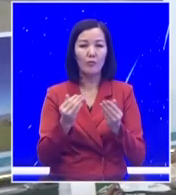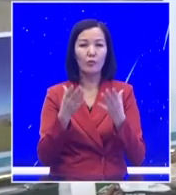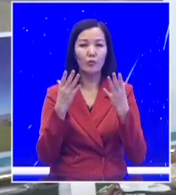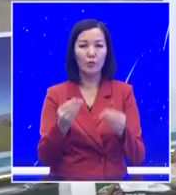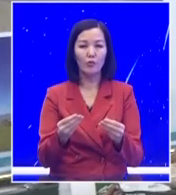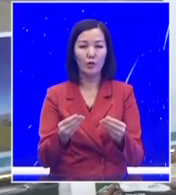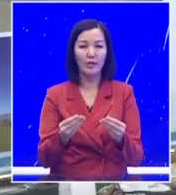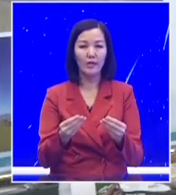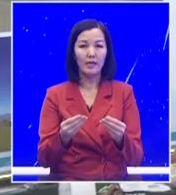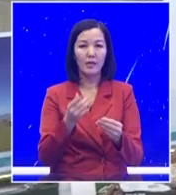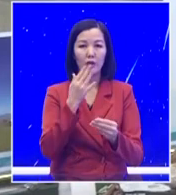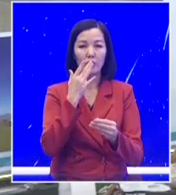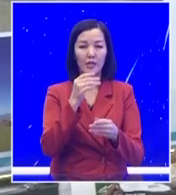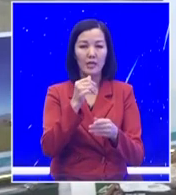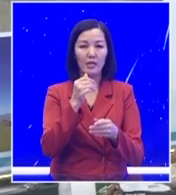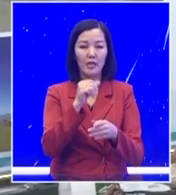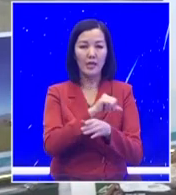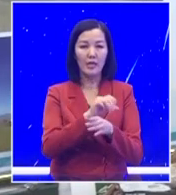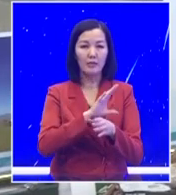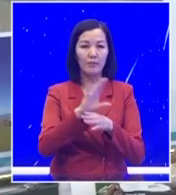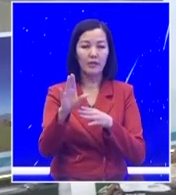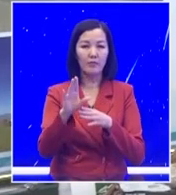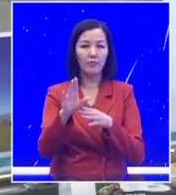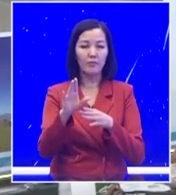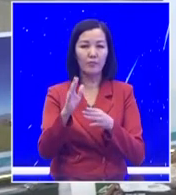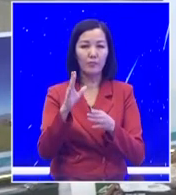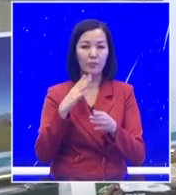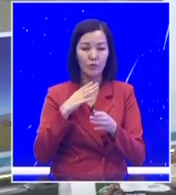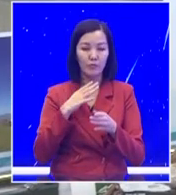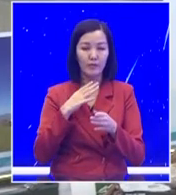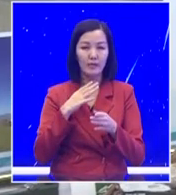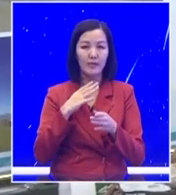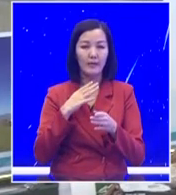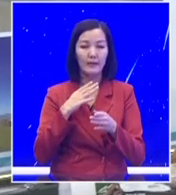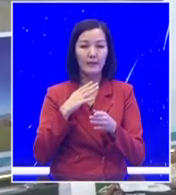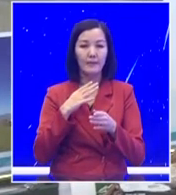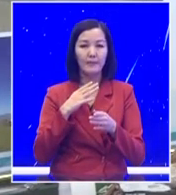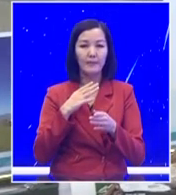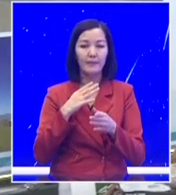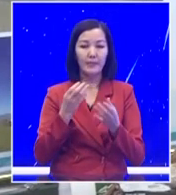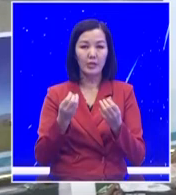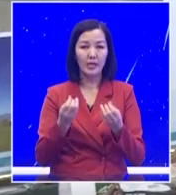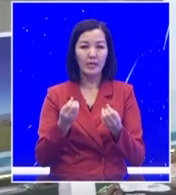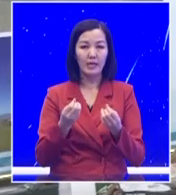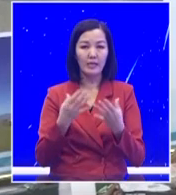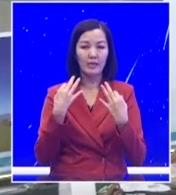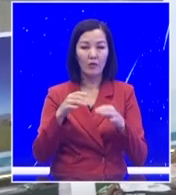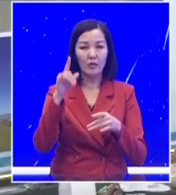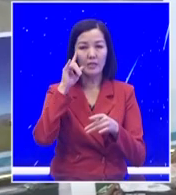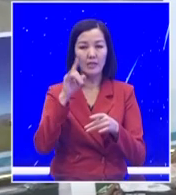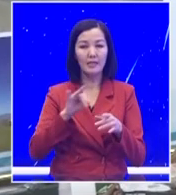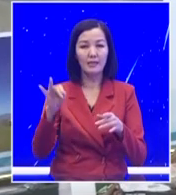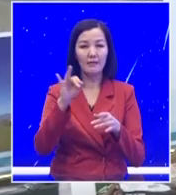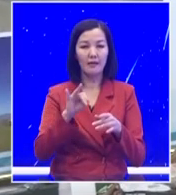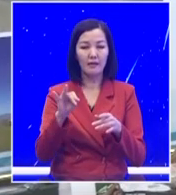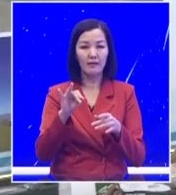шетелге жаңа экспорт жасап отқан бірден бір компаниялардың біреуіміз. және де тәуелсіз Қазақстан